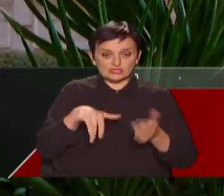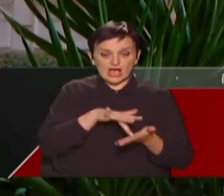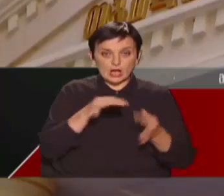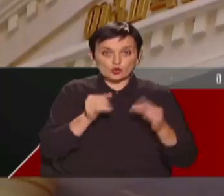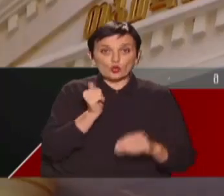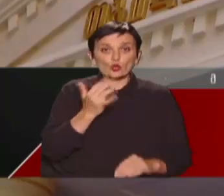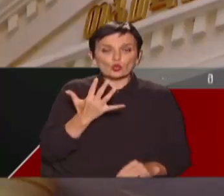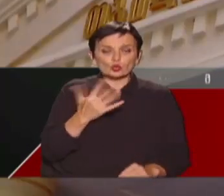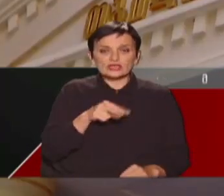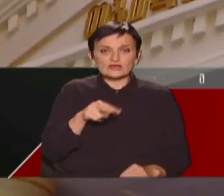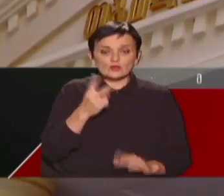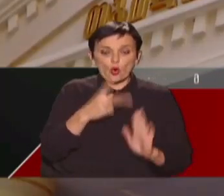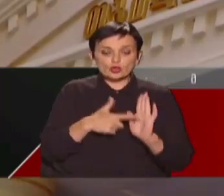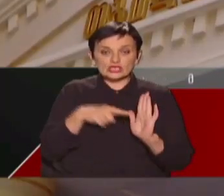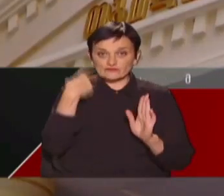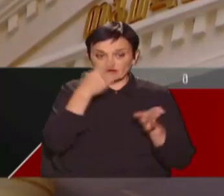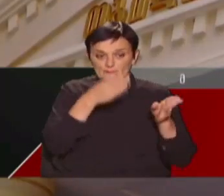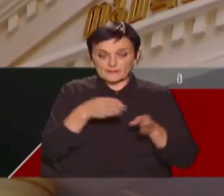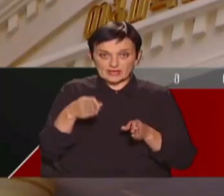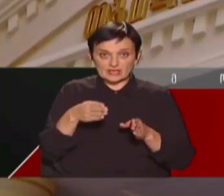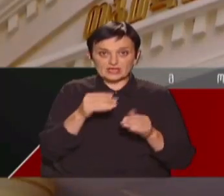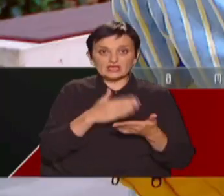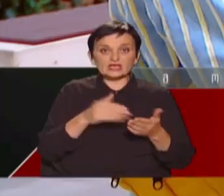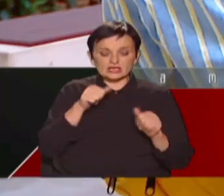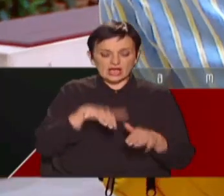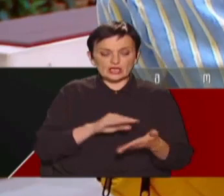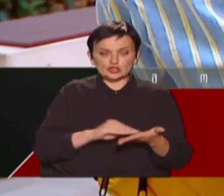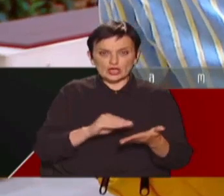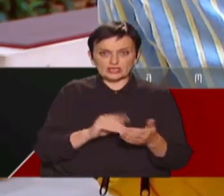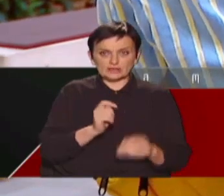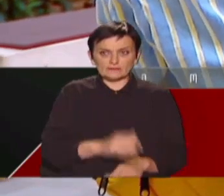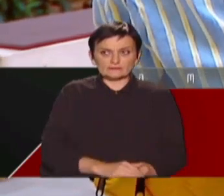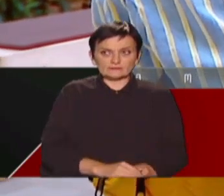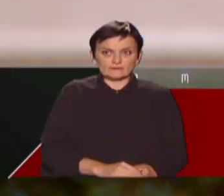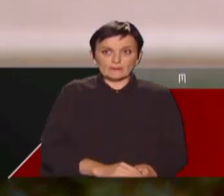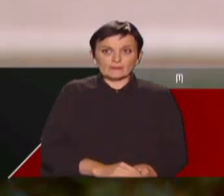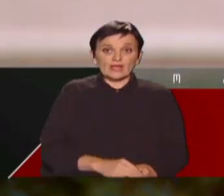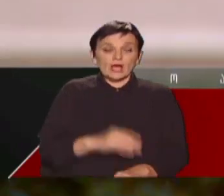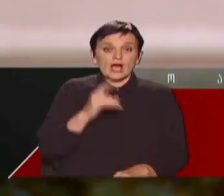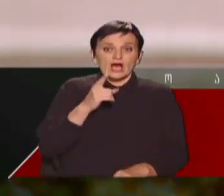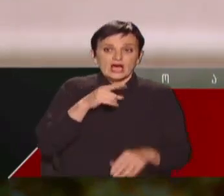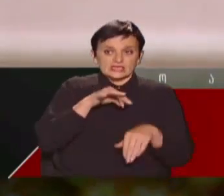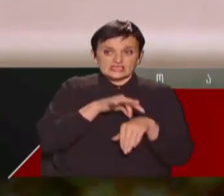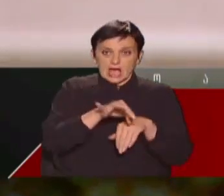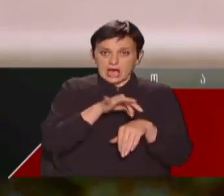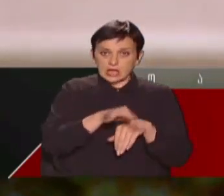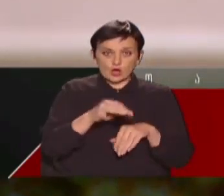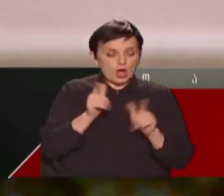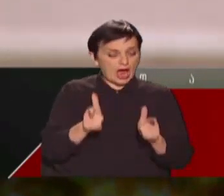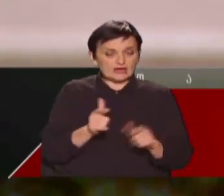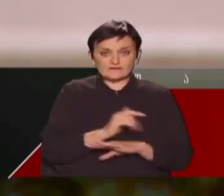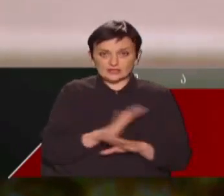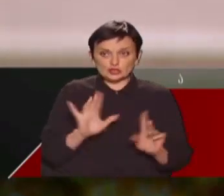ივლისის საქმეზე 27 პირის მიმართ გამამტყუნებელი განაჩენი გამოიტანა. ფურდალადობას რაღა თქმა უნდა არ ვეთანხმებით